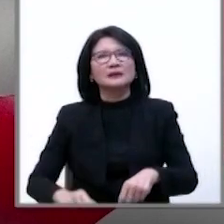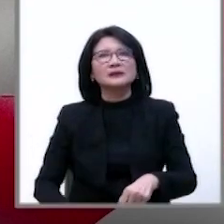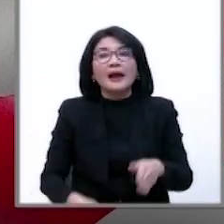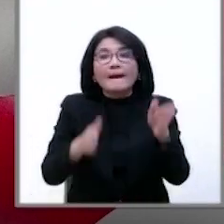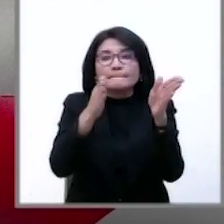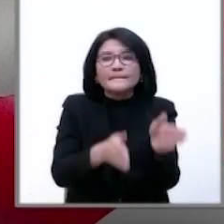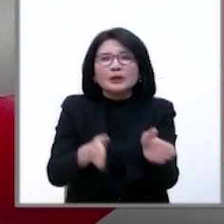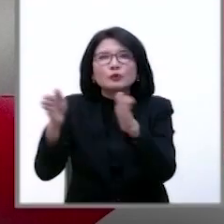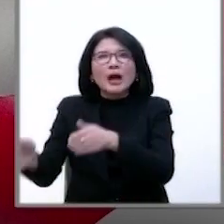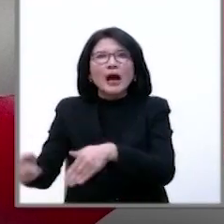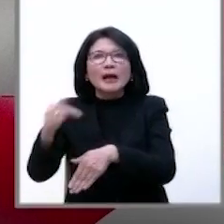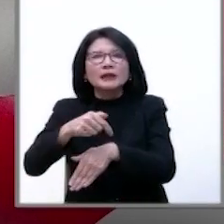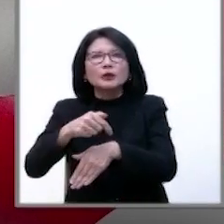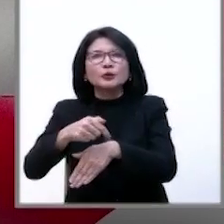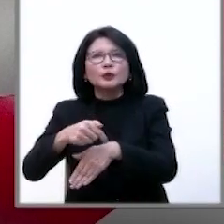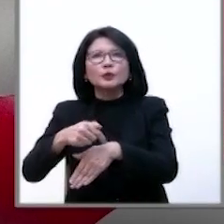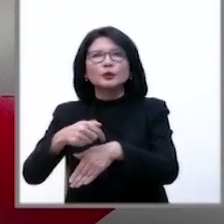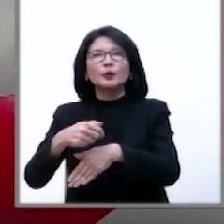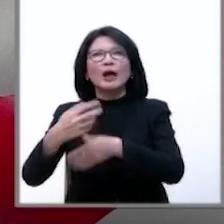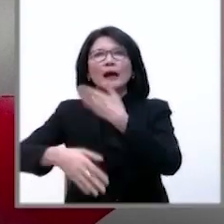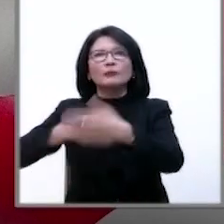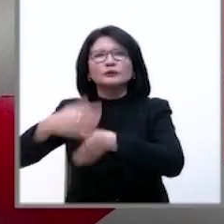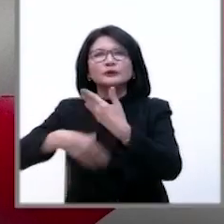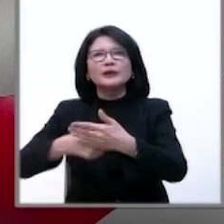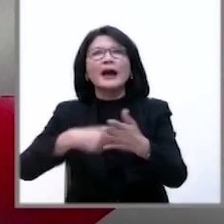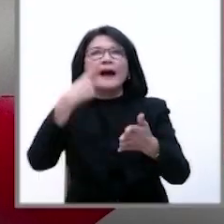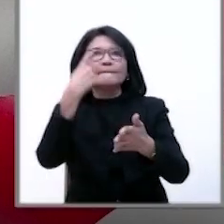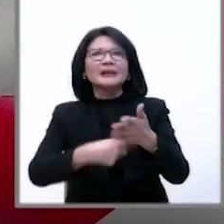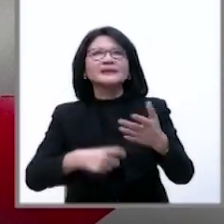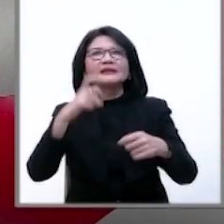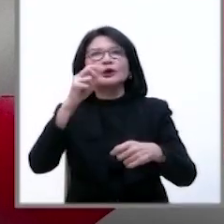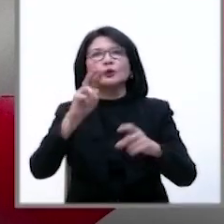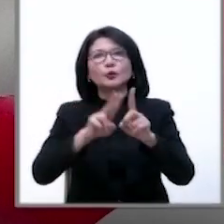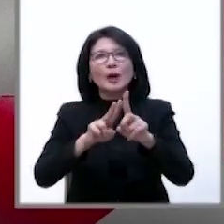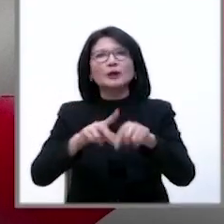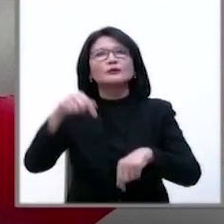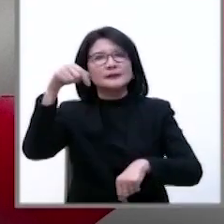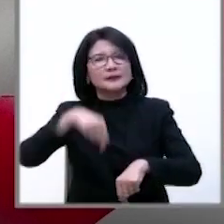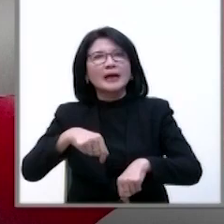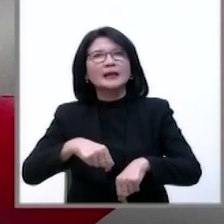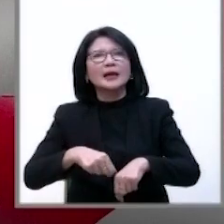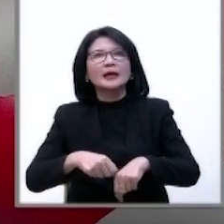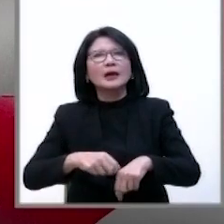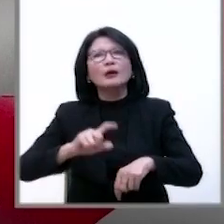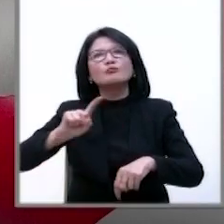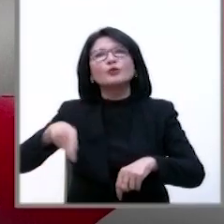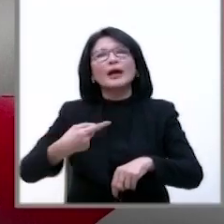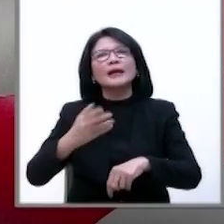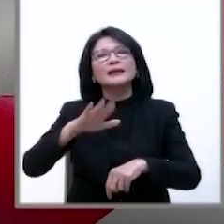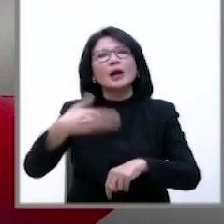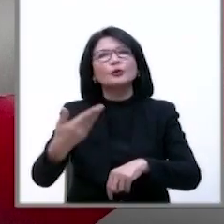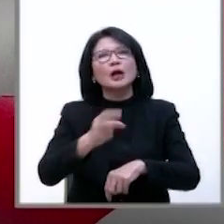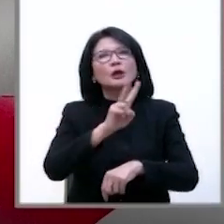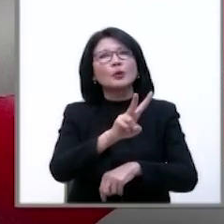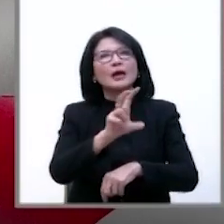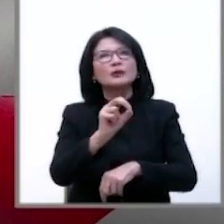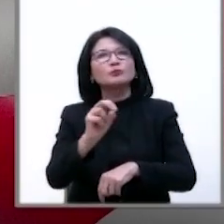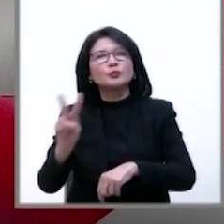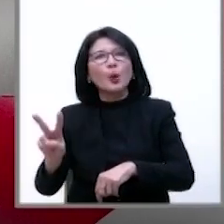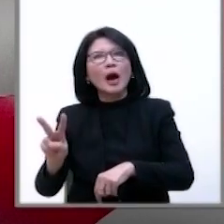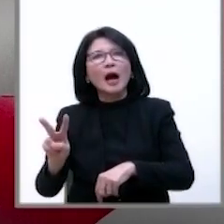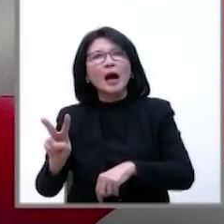penundaan implementasi pajak karbon dilakukan oleh pemerintah hari ini dari tahun 2002